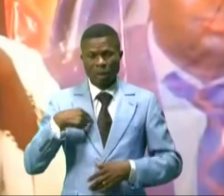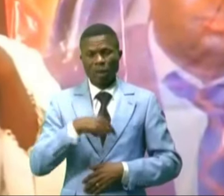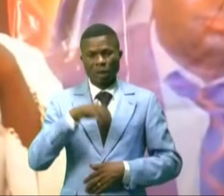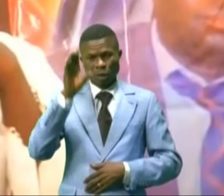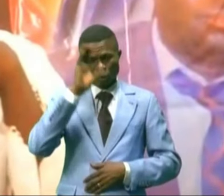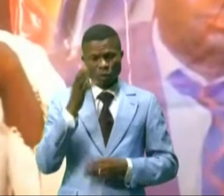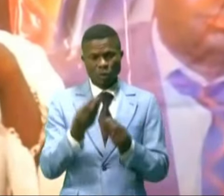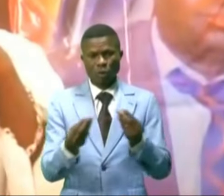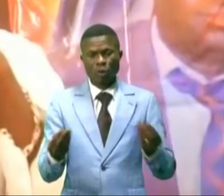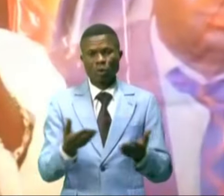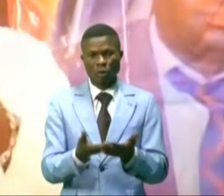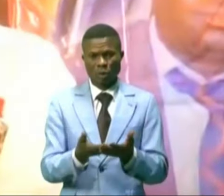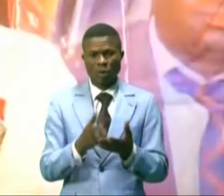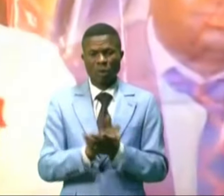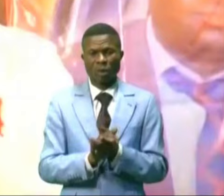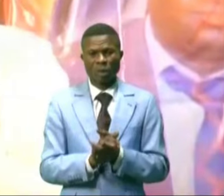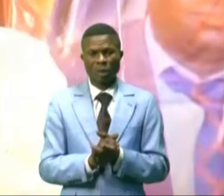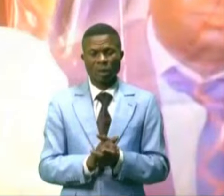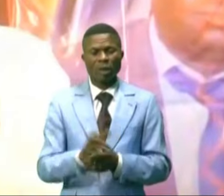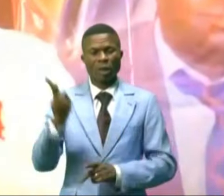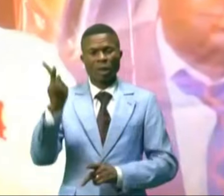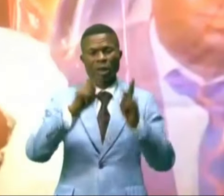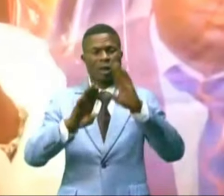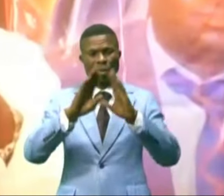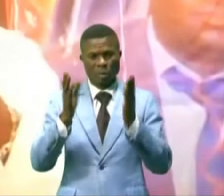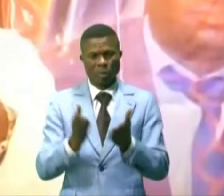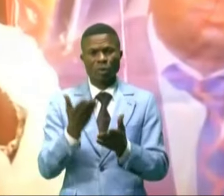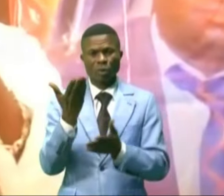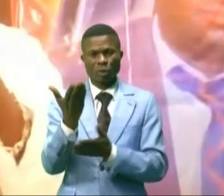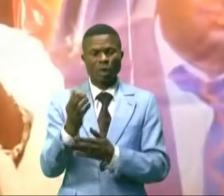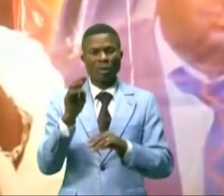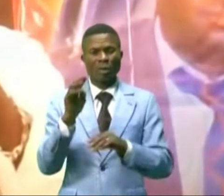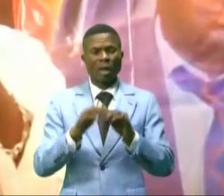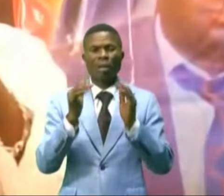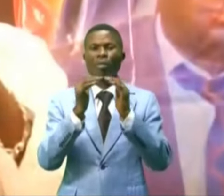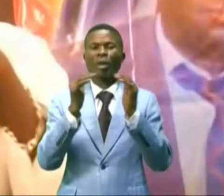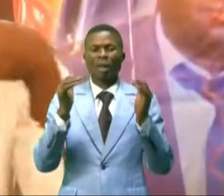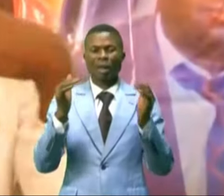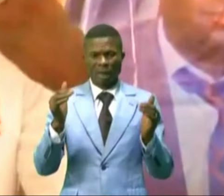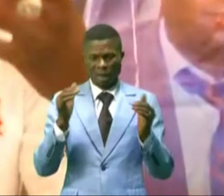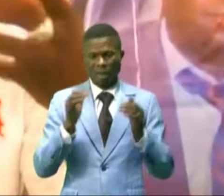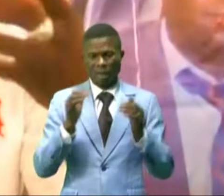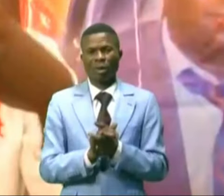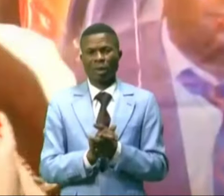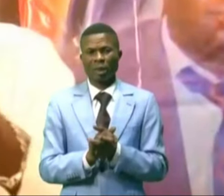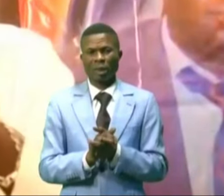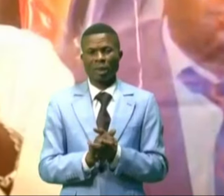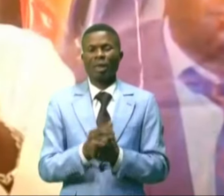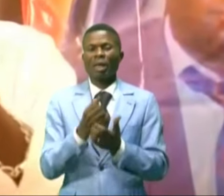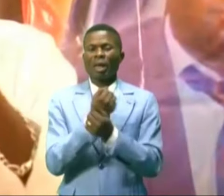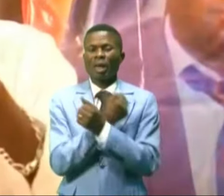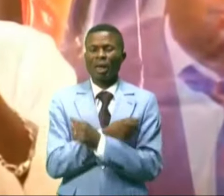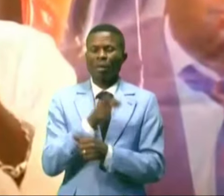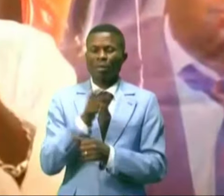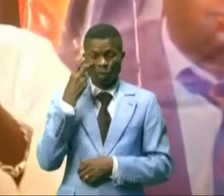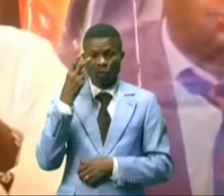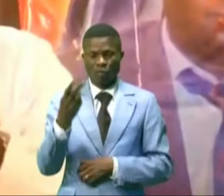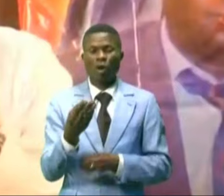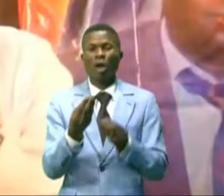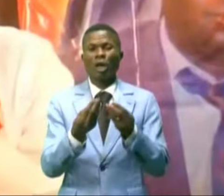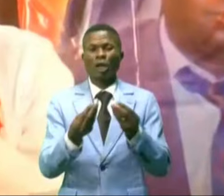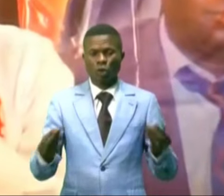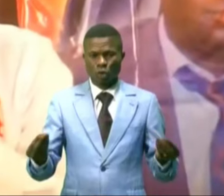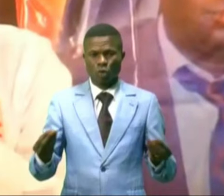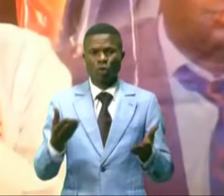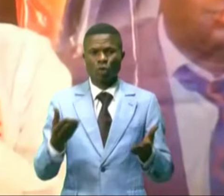militants et toute la population congolaise qui a aimé être membre